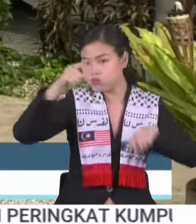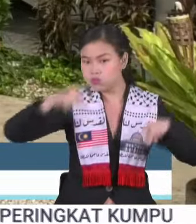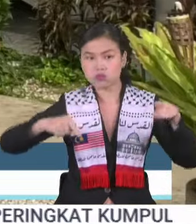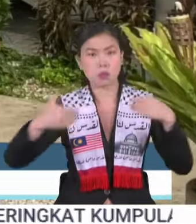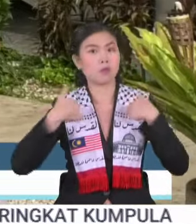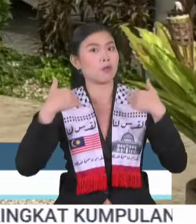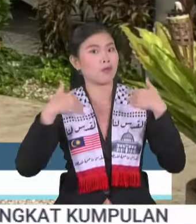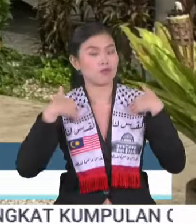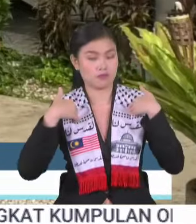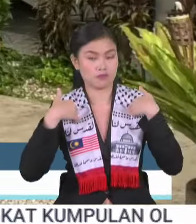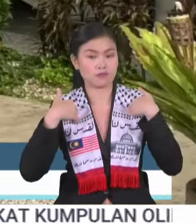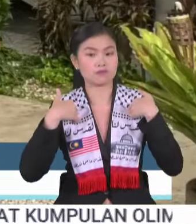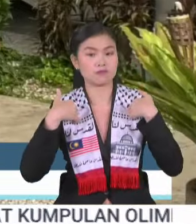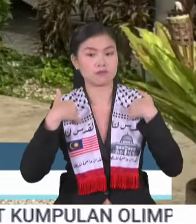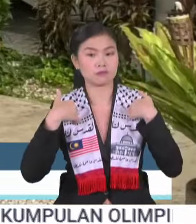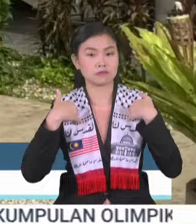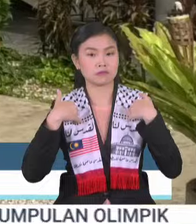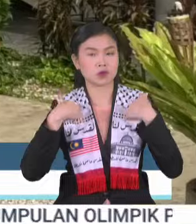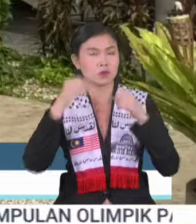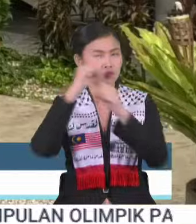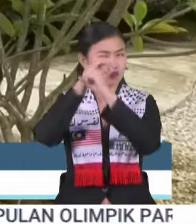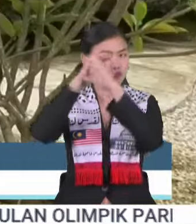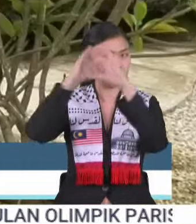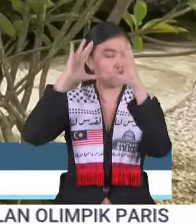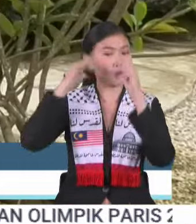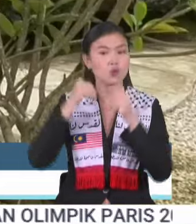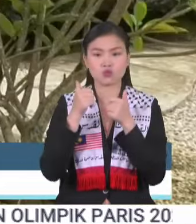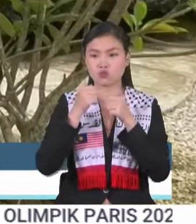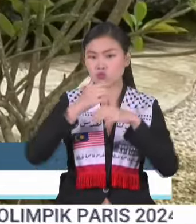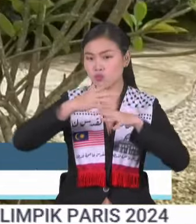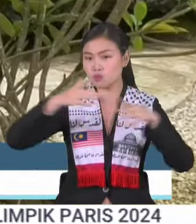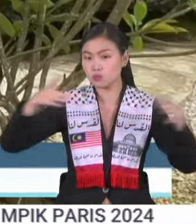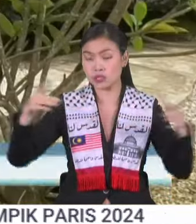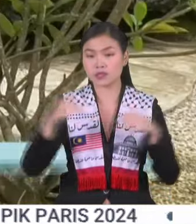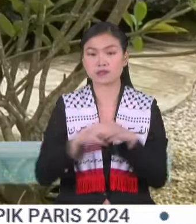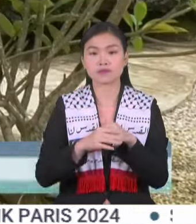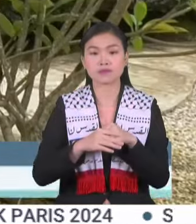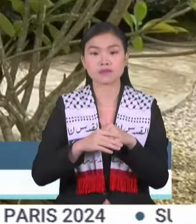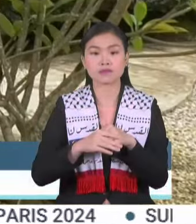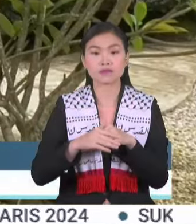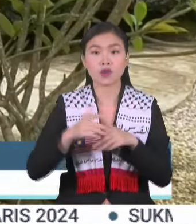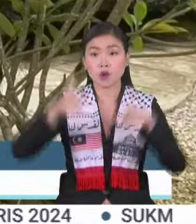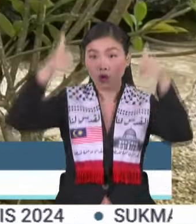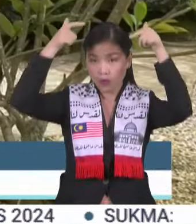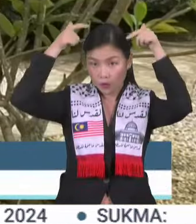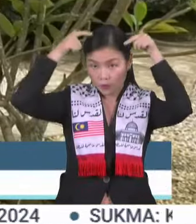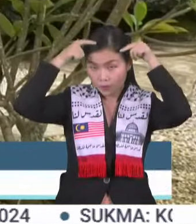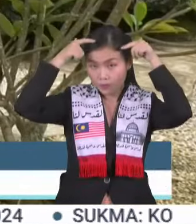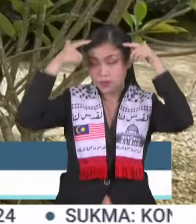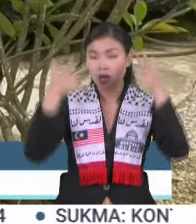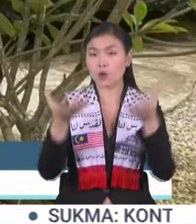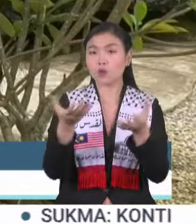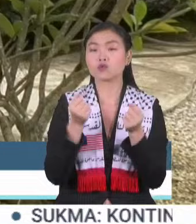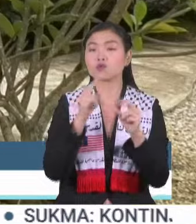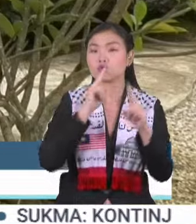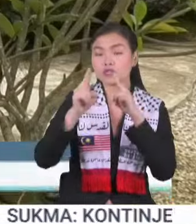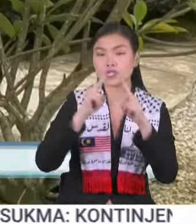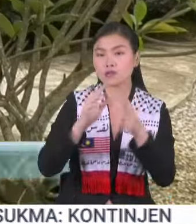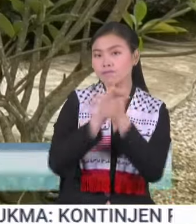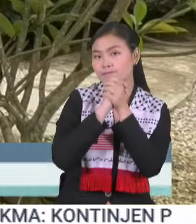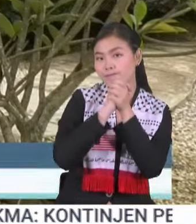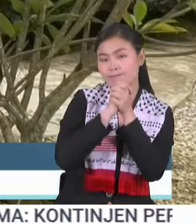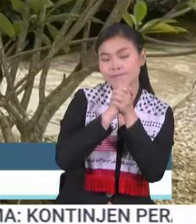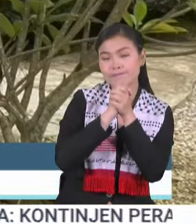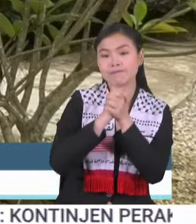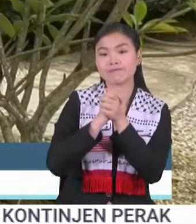Dengan serba boleh dan berwawasan luas. Sempena pertabalan ini, parti ingin mengucapkan setinggi-tinggi tahniah